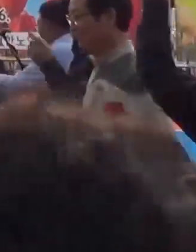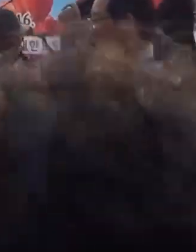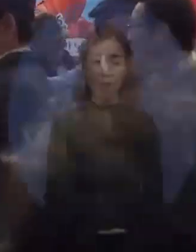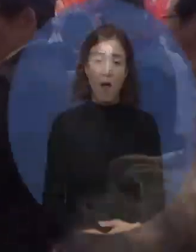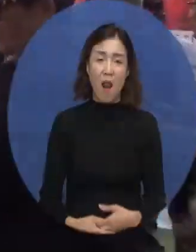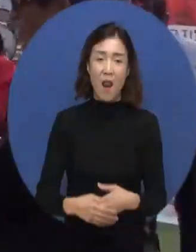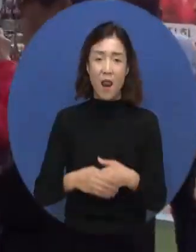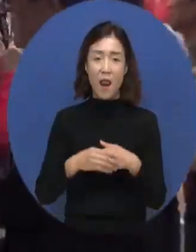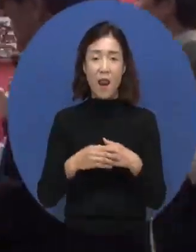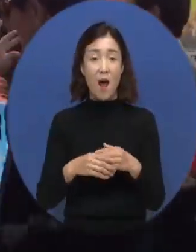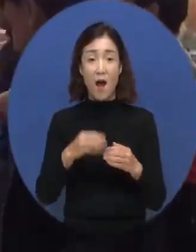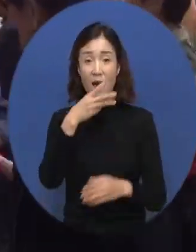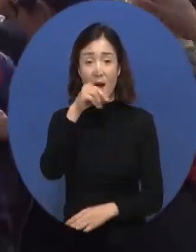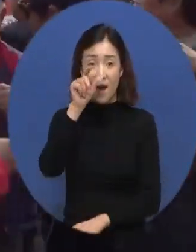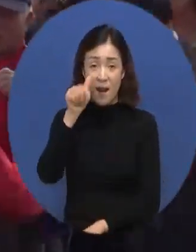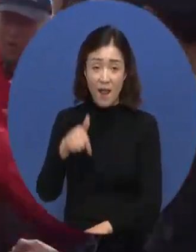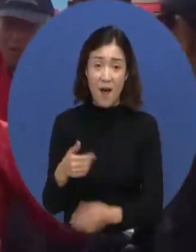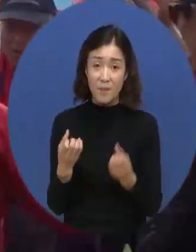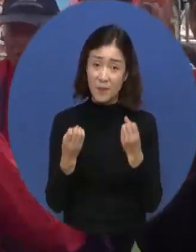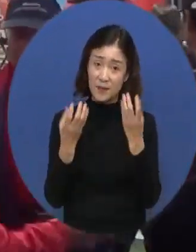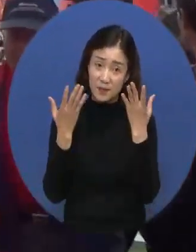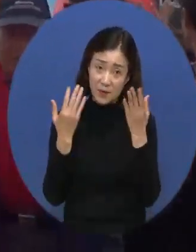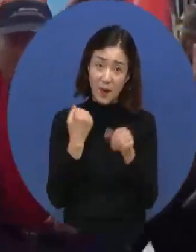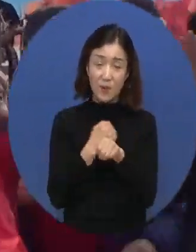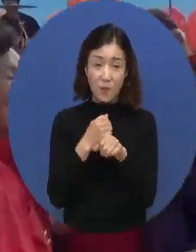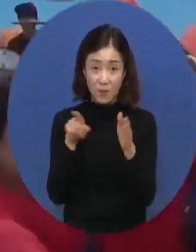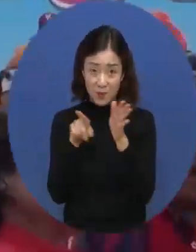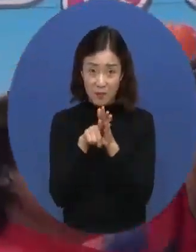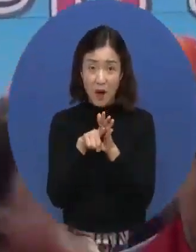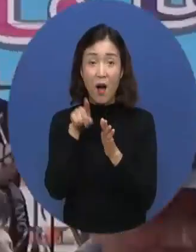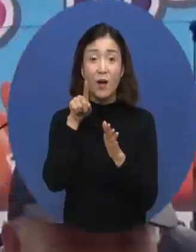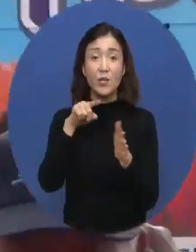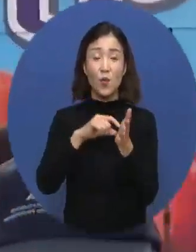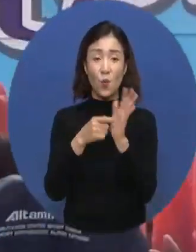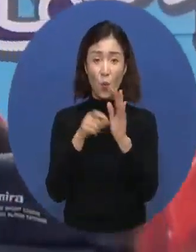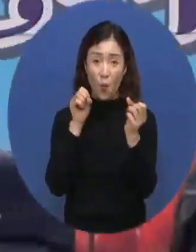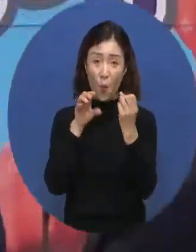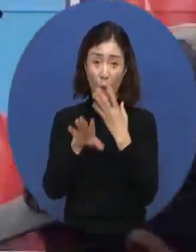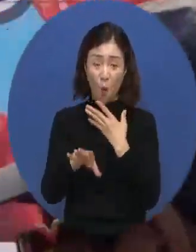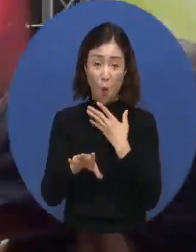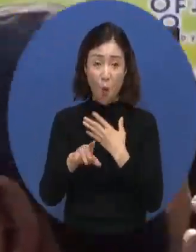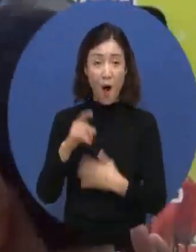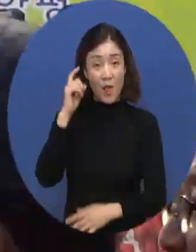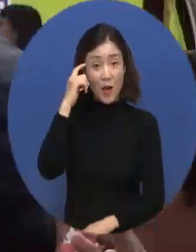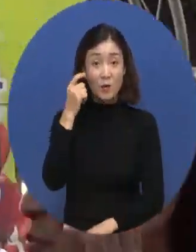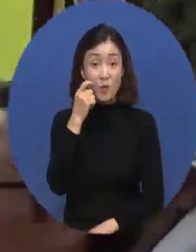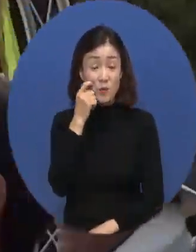페스티벌이라 그래도 믿겠는데요? 이 정도 호응은 아무도 예상 못하지 않았을까요?